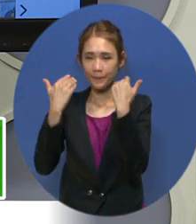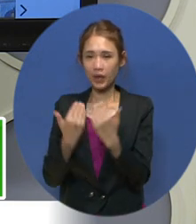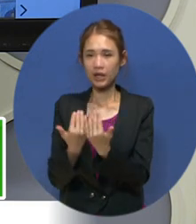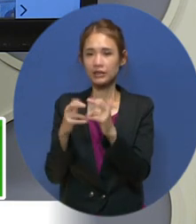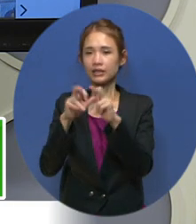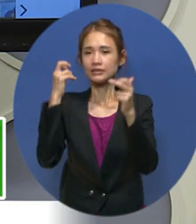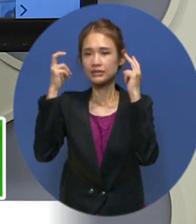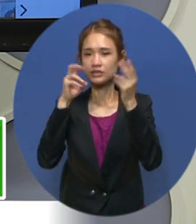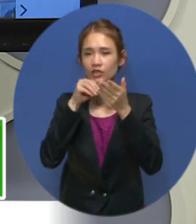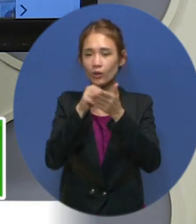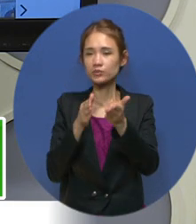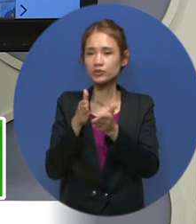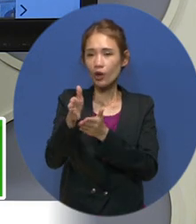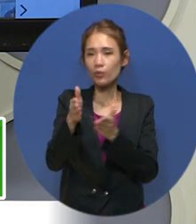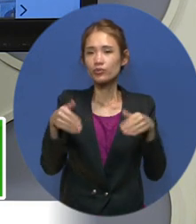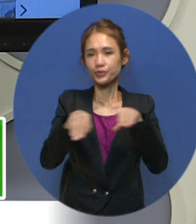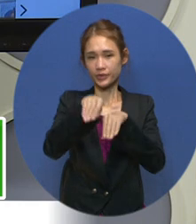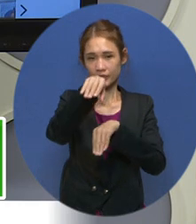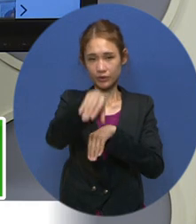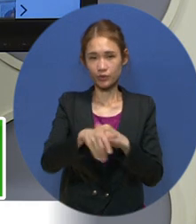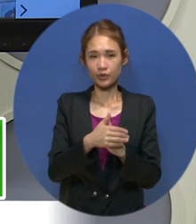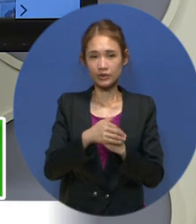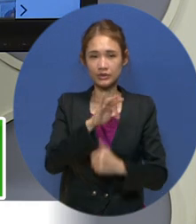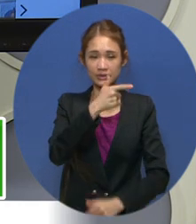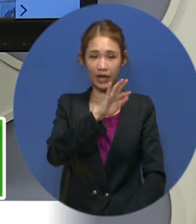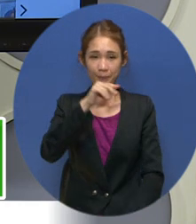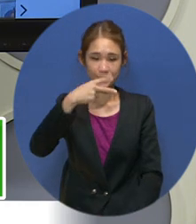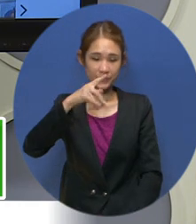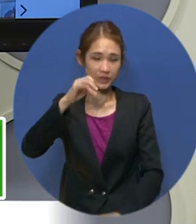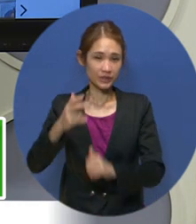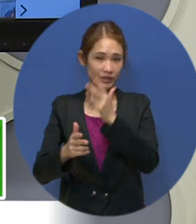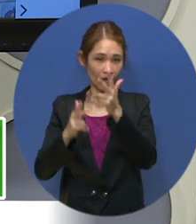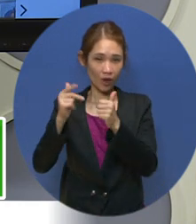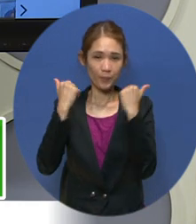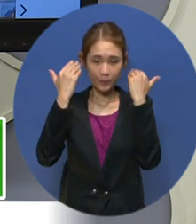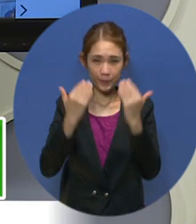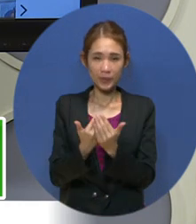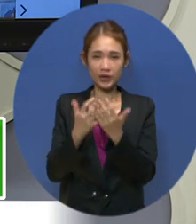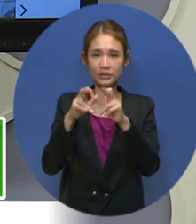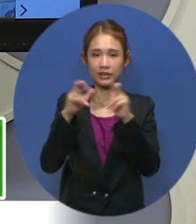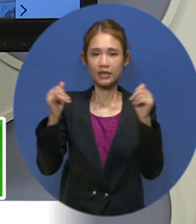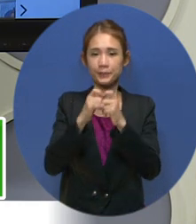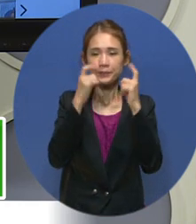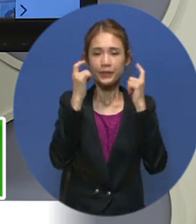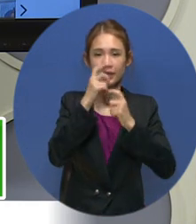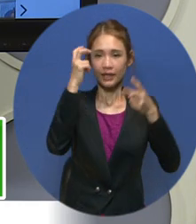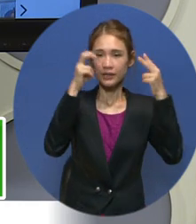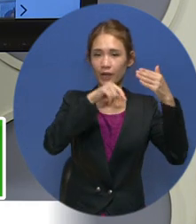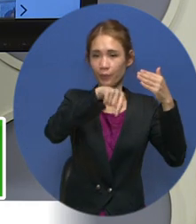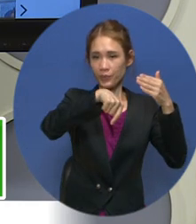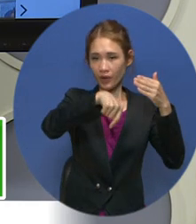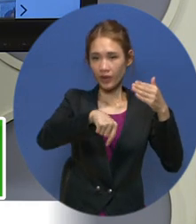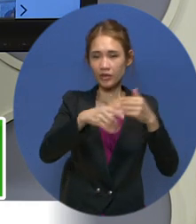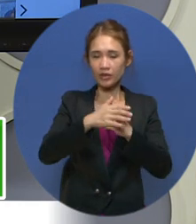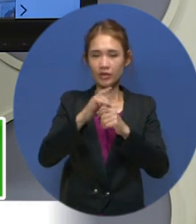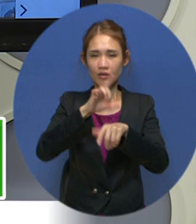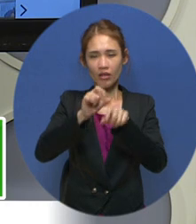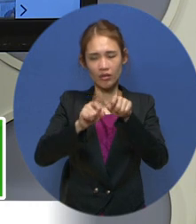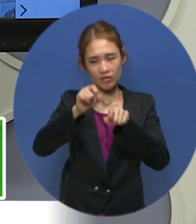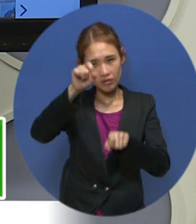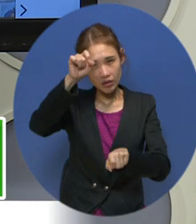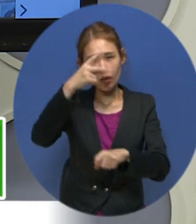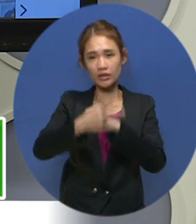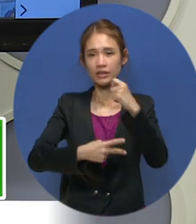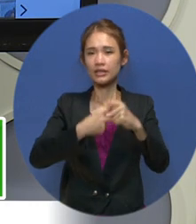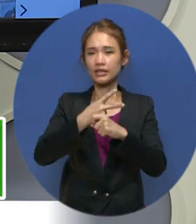기관입니다 잡 드림 사업은 발달장애인 이민간 기업체에서 최장 2년까지 의 인턴